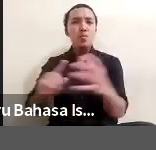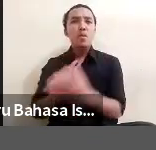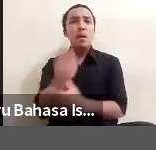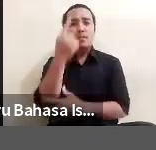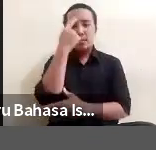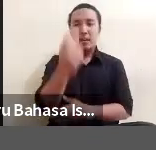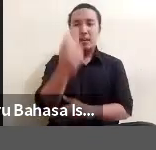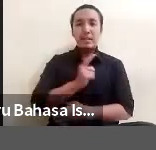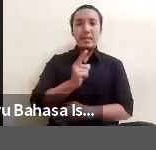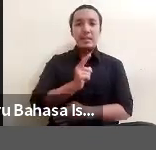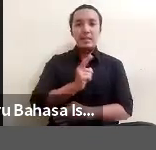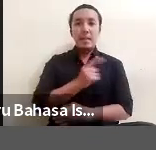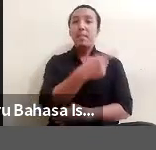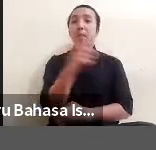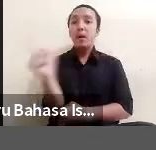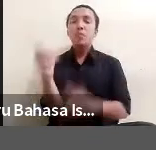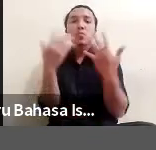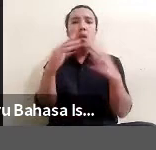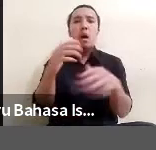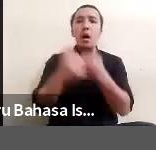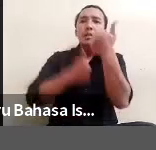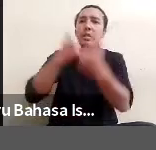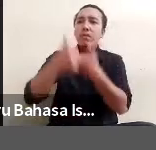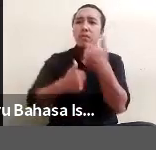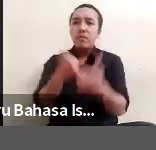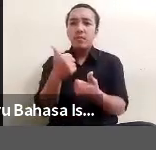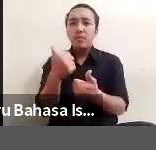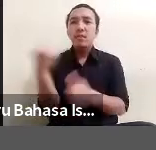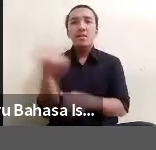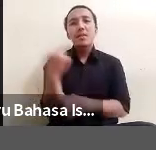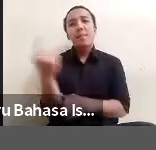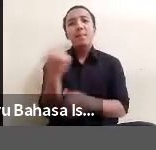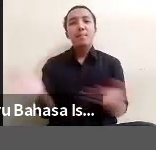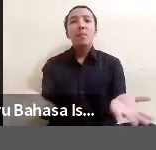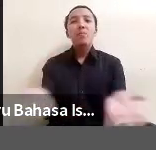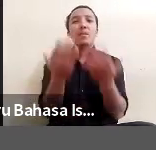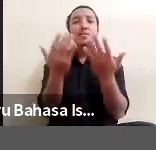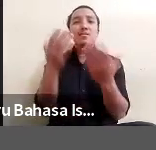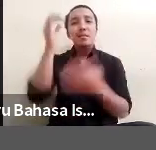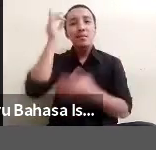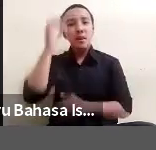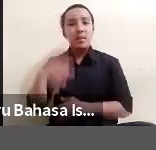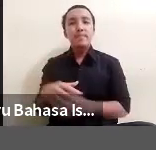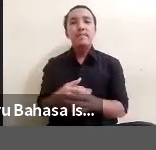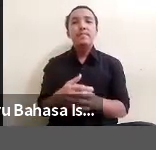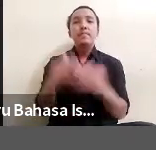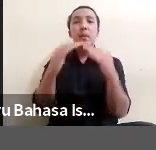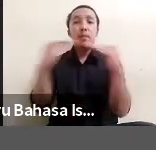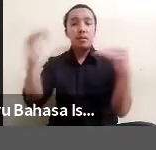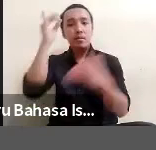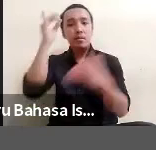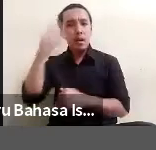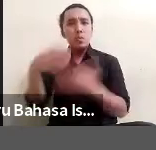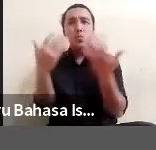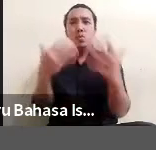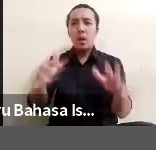mereka sekarang sudah mulai aktif dalam setiap pembangunan yang ada di desa. Di level desa mereka sudah mulai ikut aktif